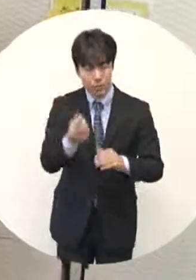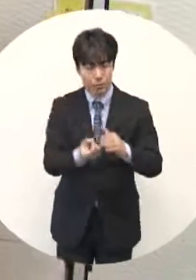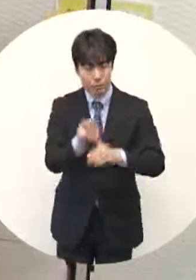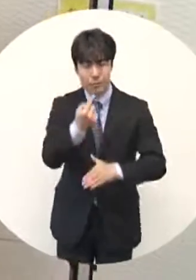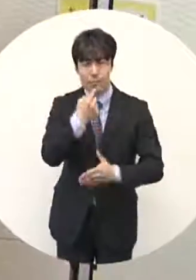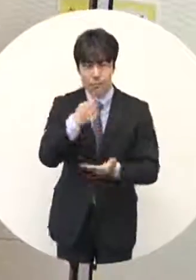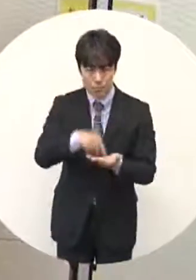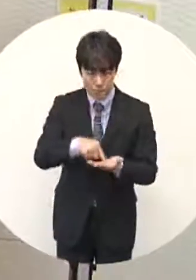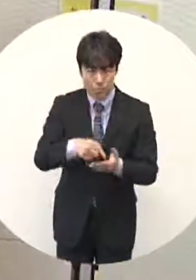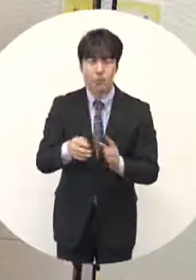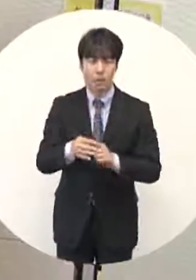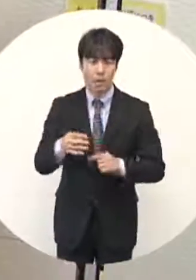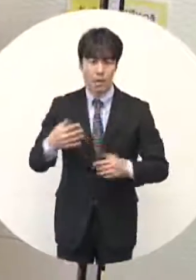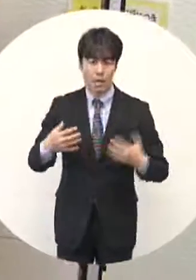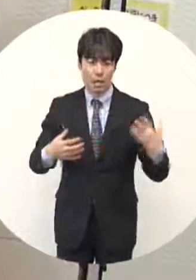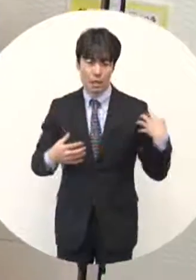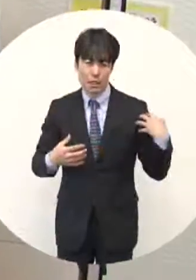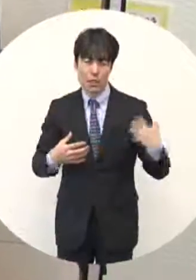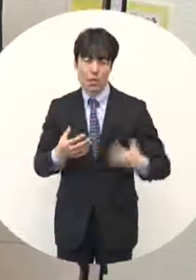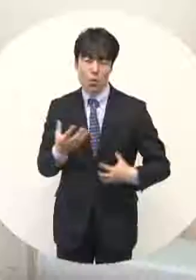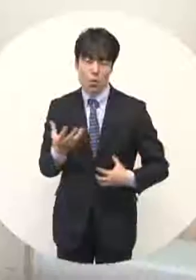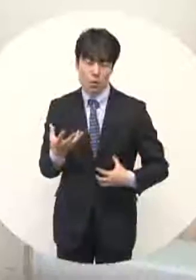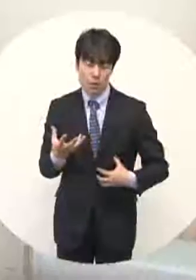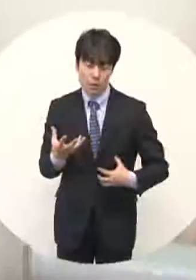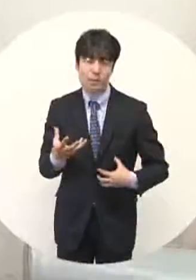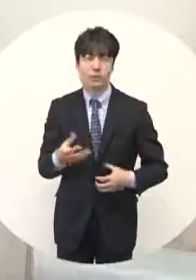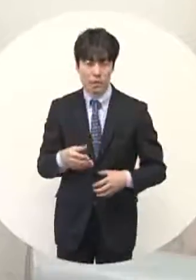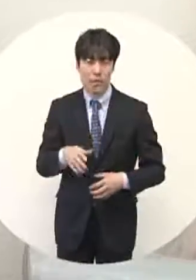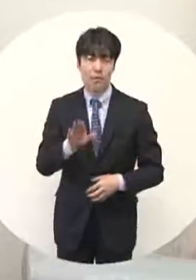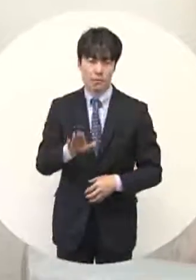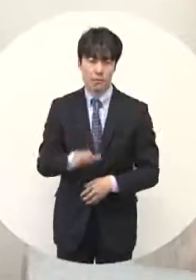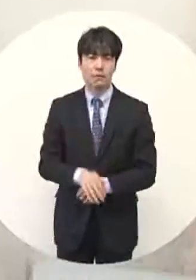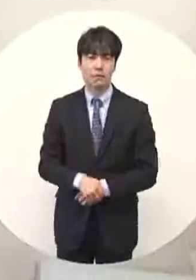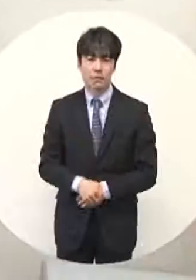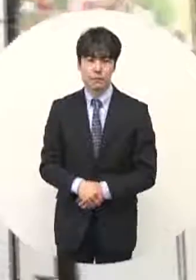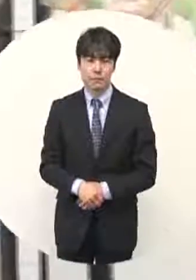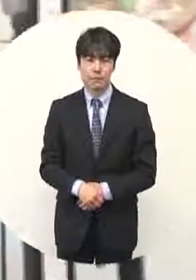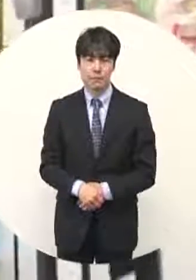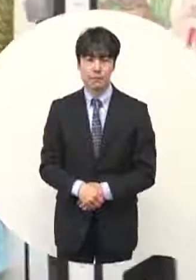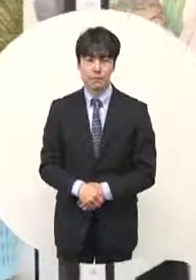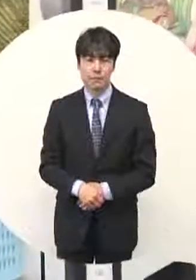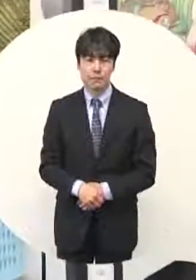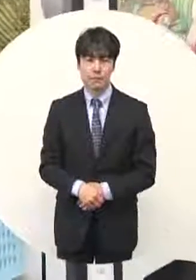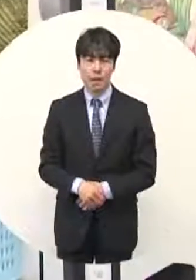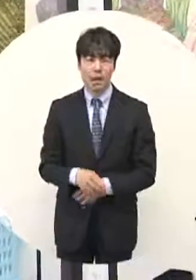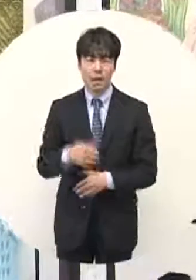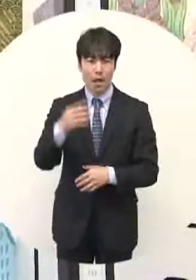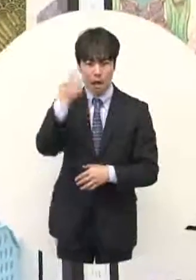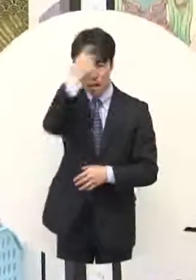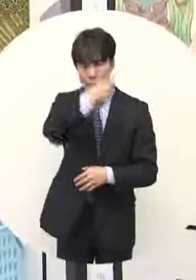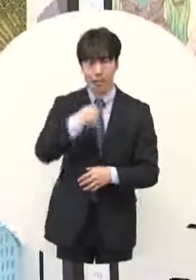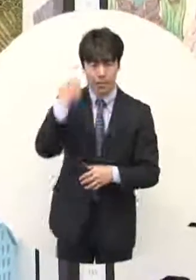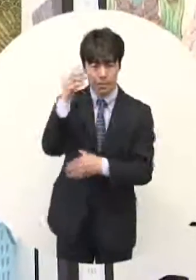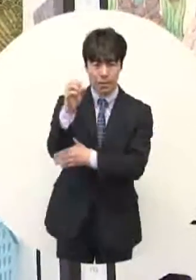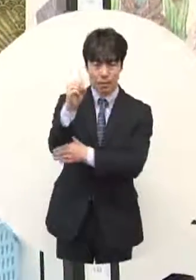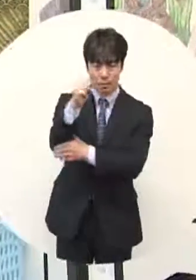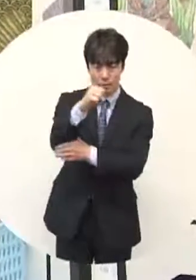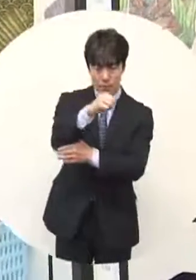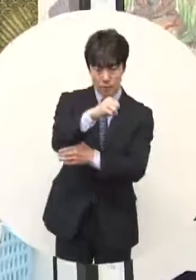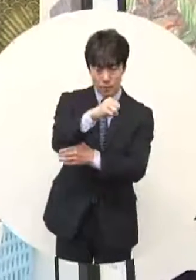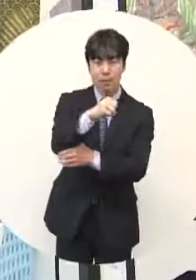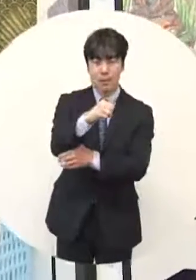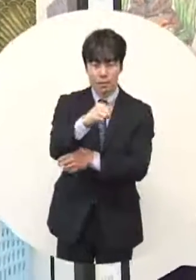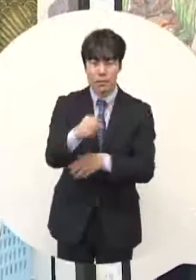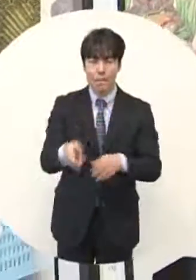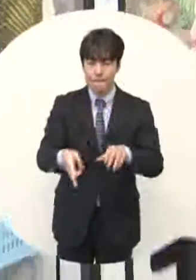か、肩こりなんか特に出てきやすくなってしまいます。ダラダラーンとします。すぐ立ってください。頭かなり前に出ているので、デ